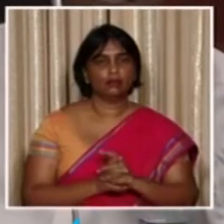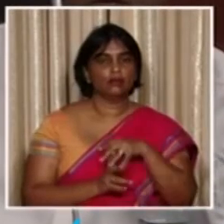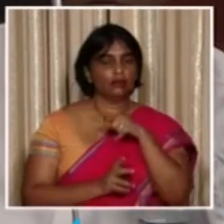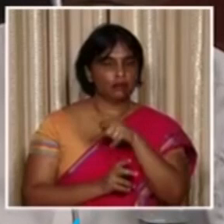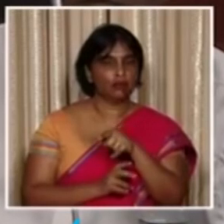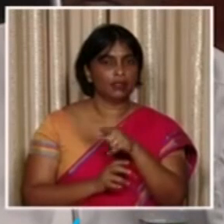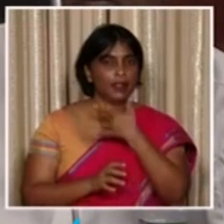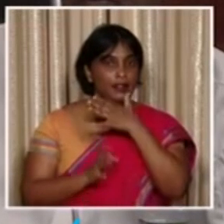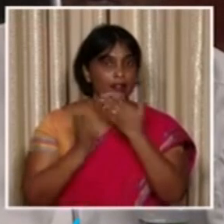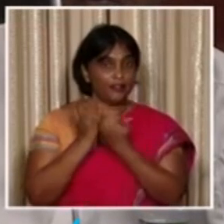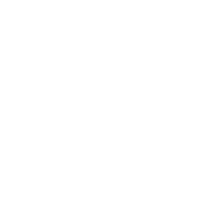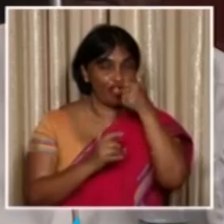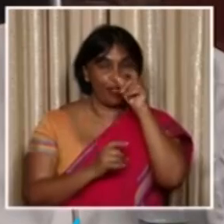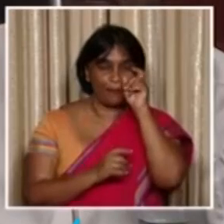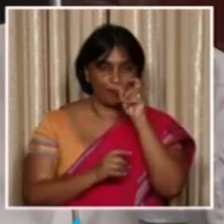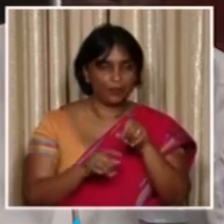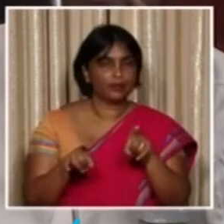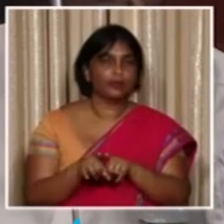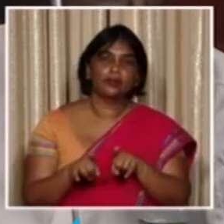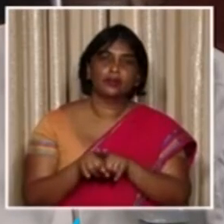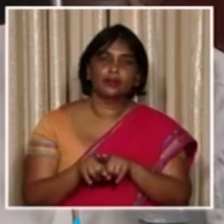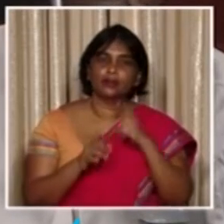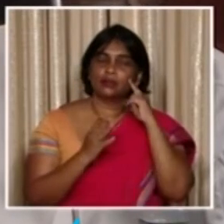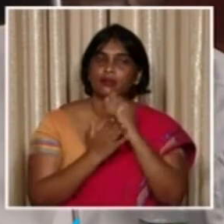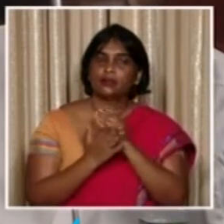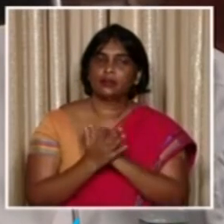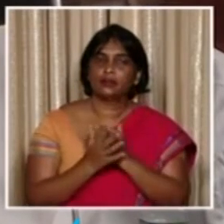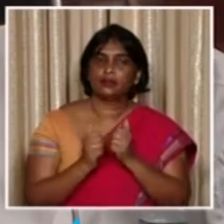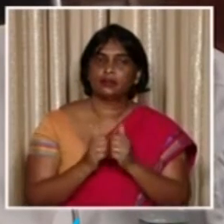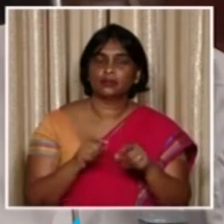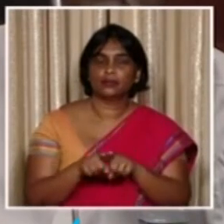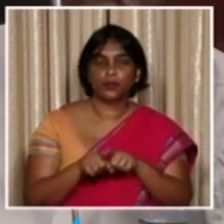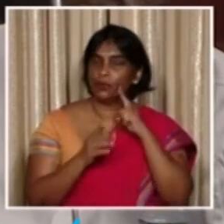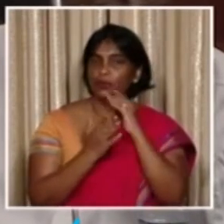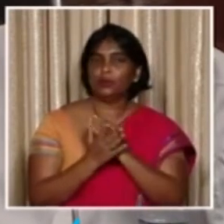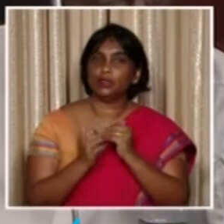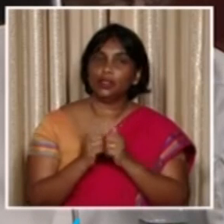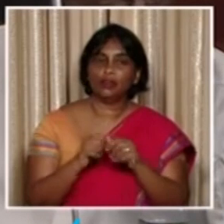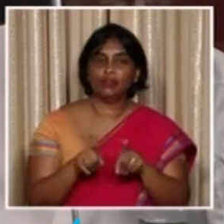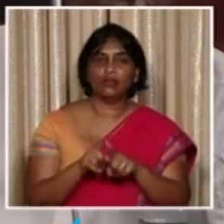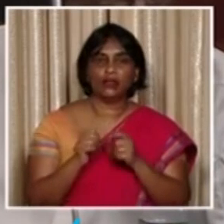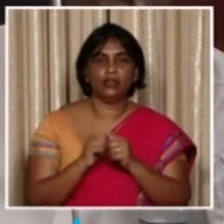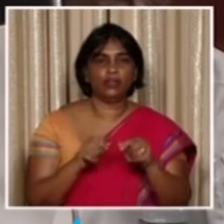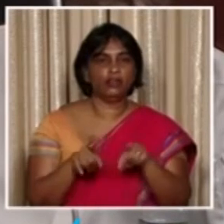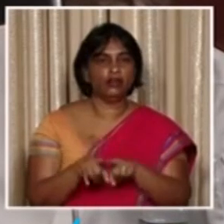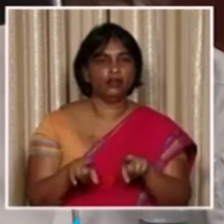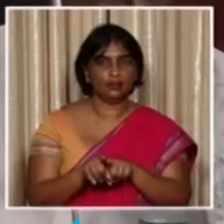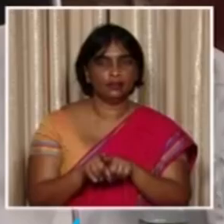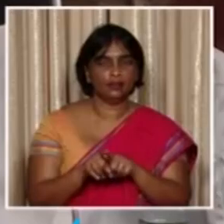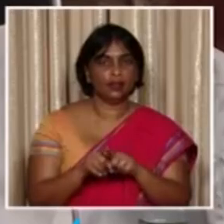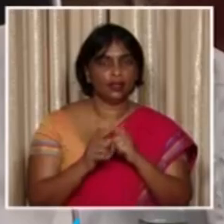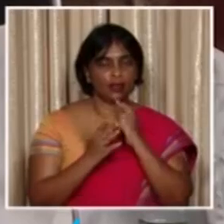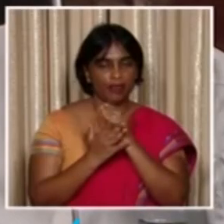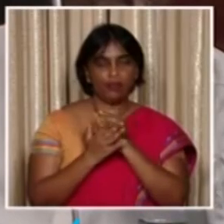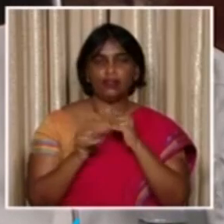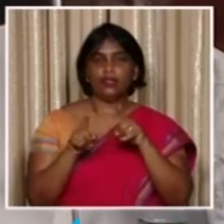video එක බැලුවොත් If you watch the channel 4 video the revelations were confirmed by the presidential commission report. There were 15 revelations in the video and they